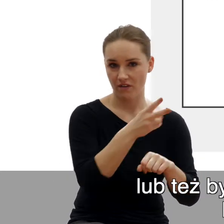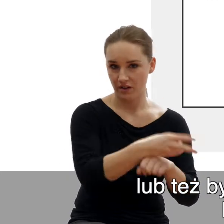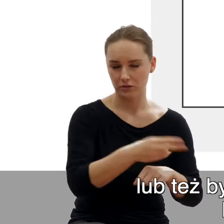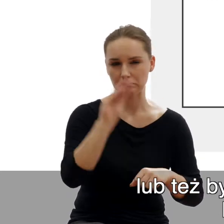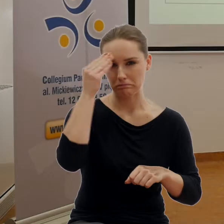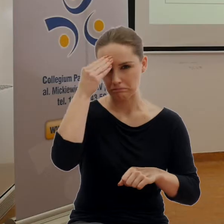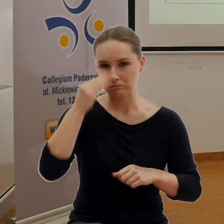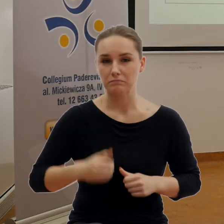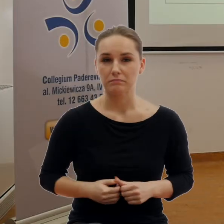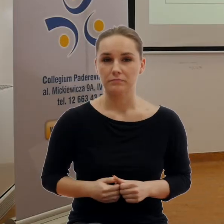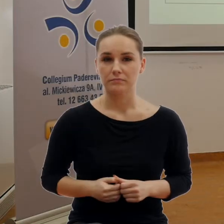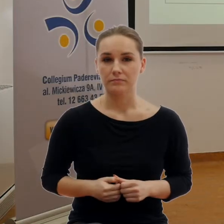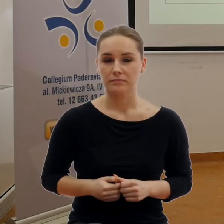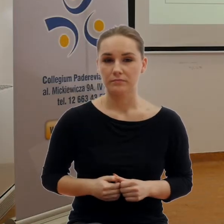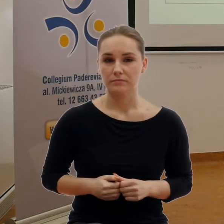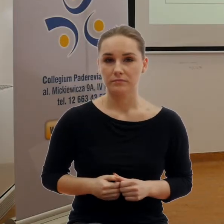budynku.